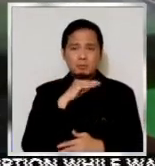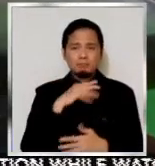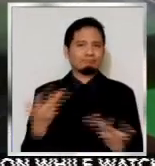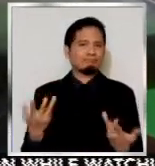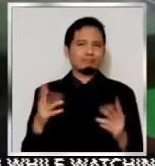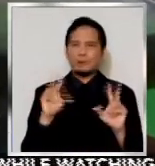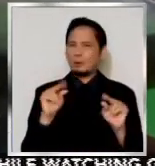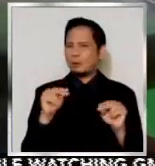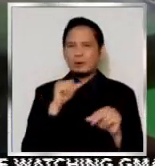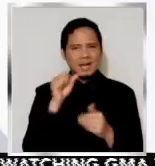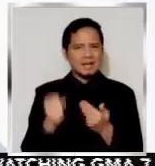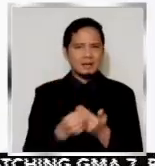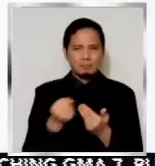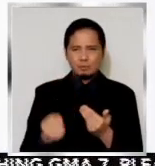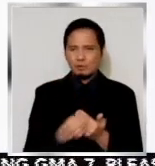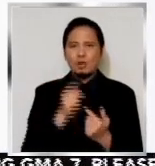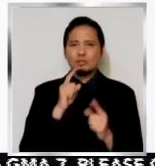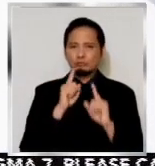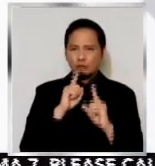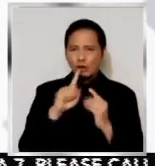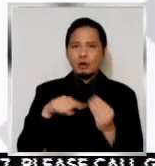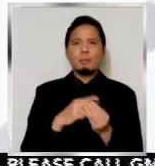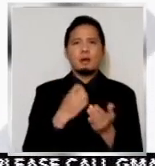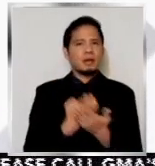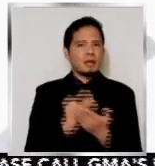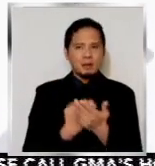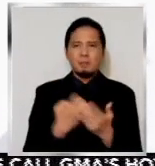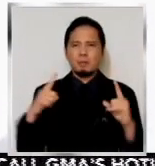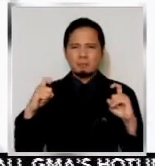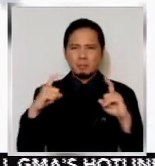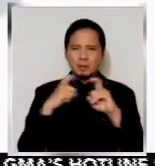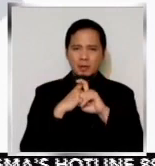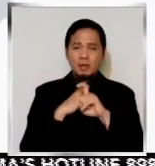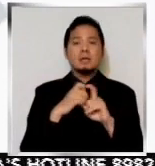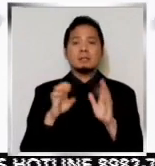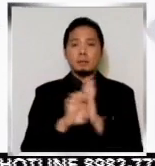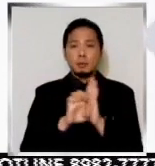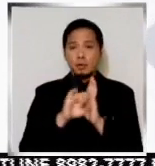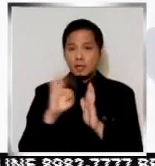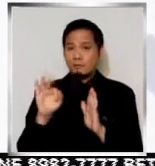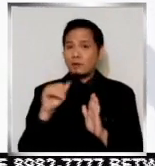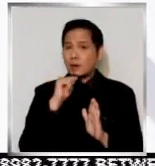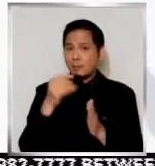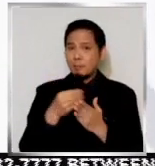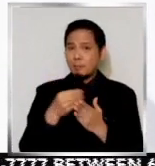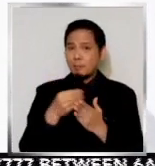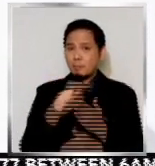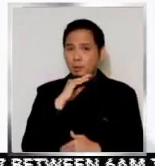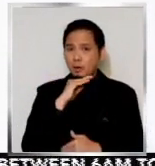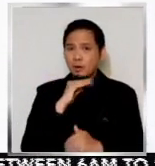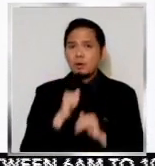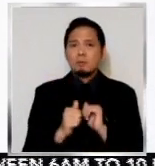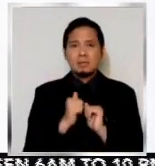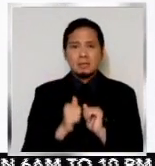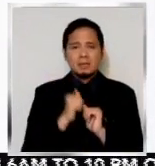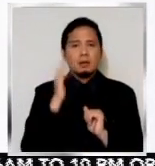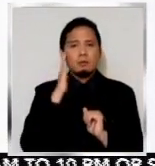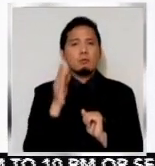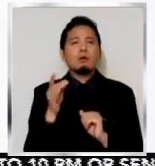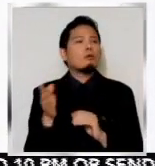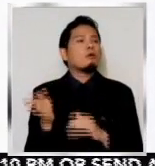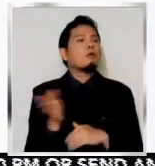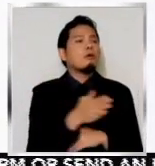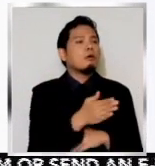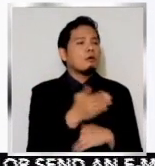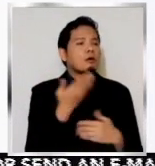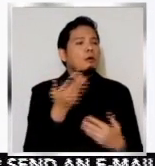sa usaping ekonomiya. Kasi hindi makabili ng baboy, lumilipat sa pagbili ng galunggong. Pero ang galunggong naman, hindi